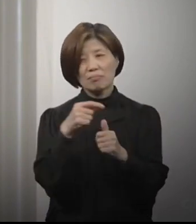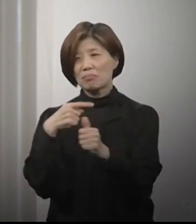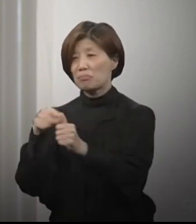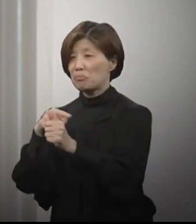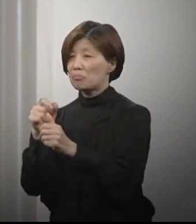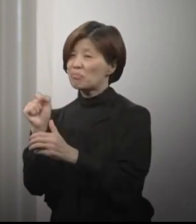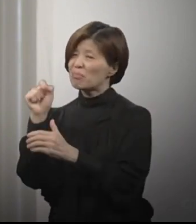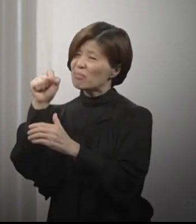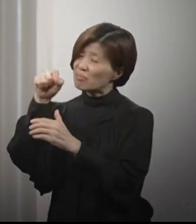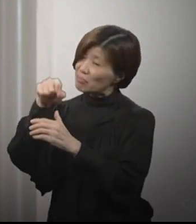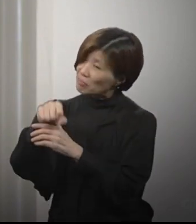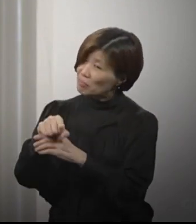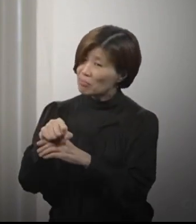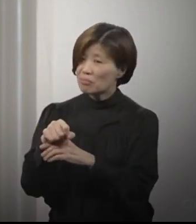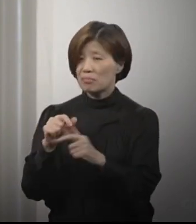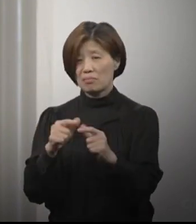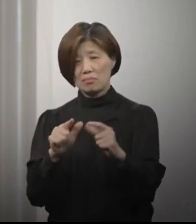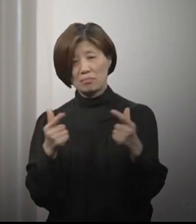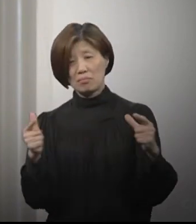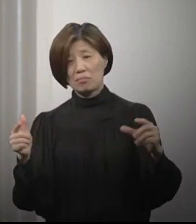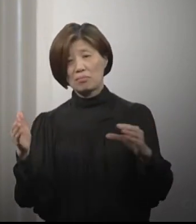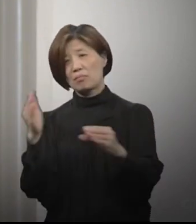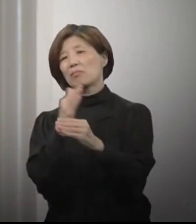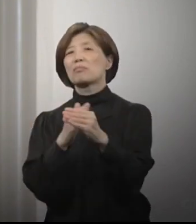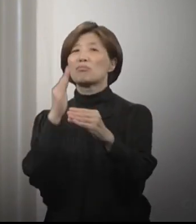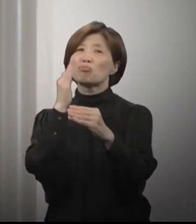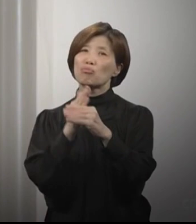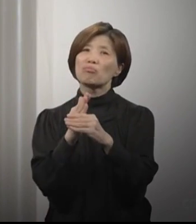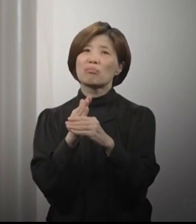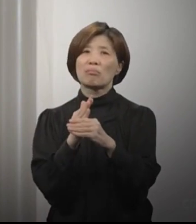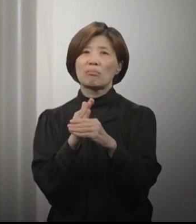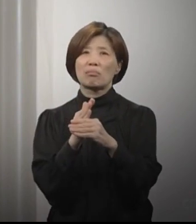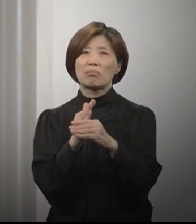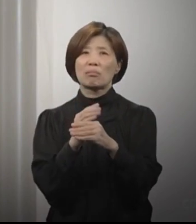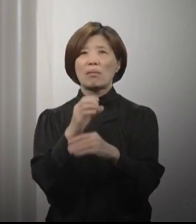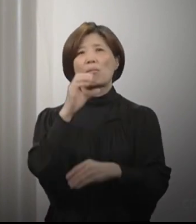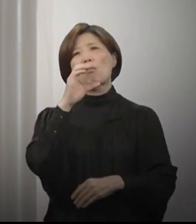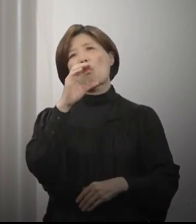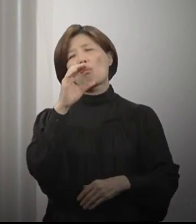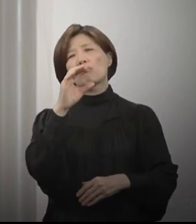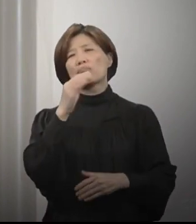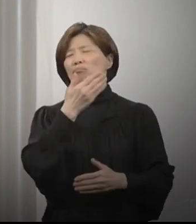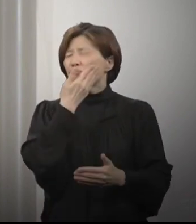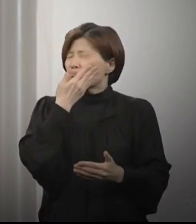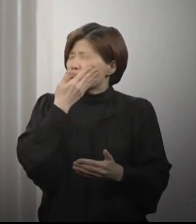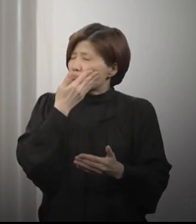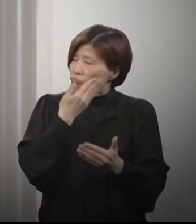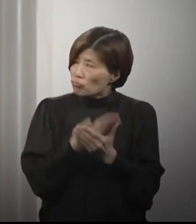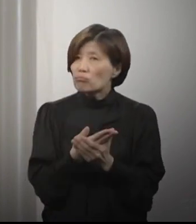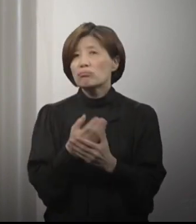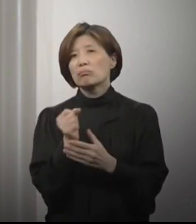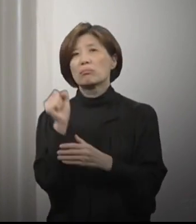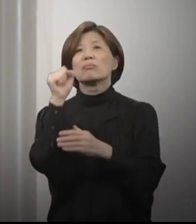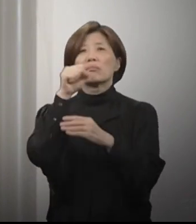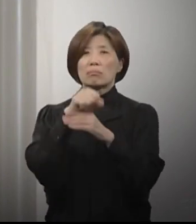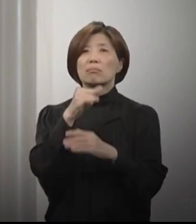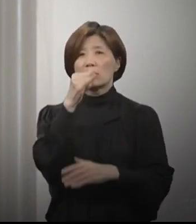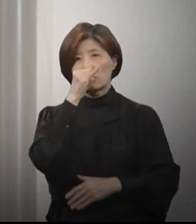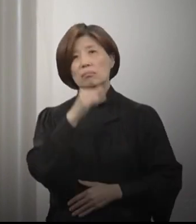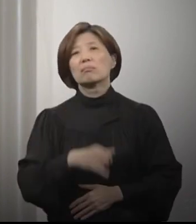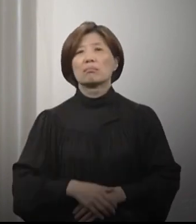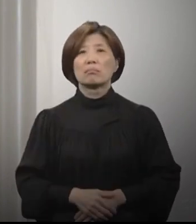많은 열매를 맺으며 발전했지만 그 중에서도 우리 천주교의 대들보 같은 열매도